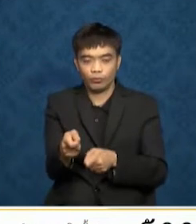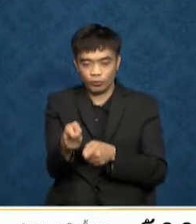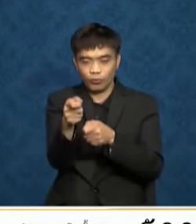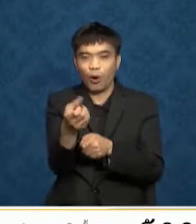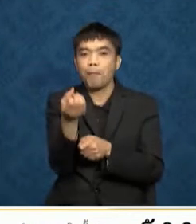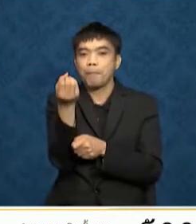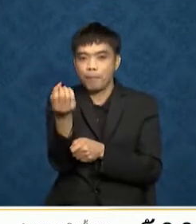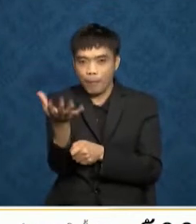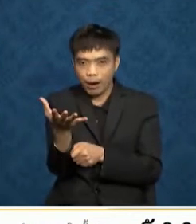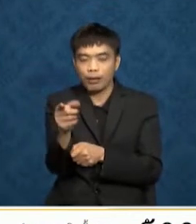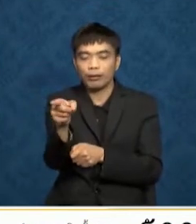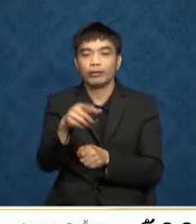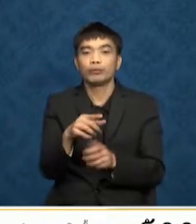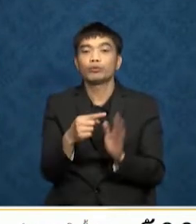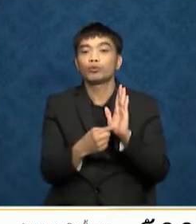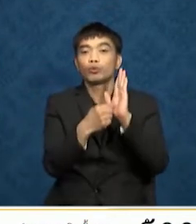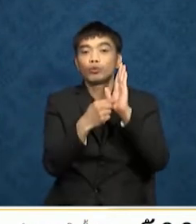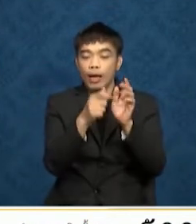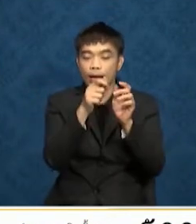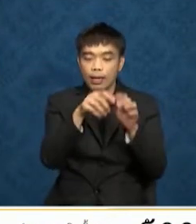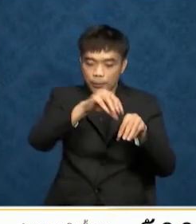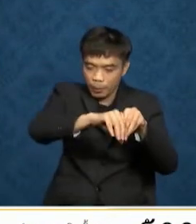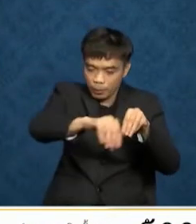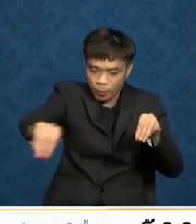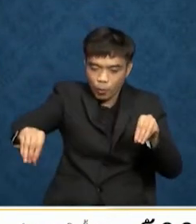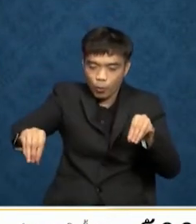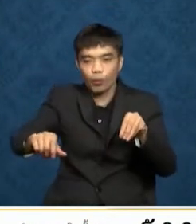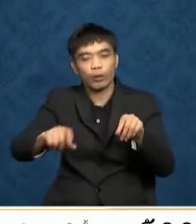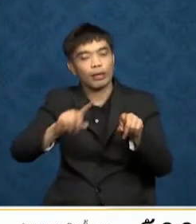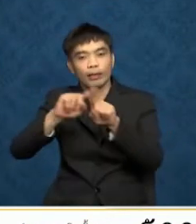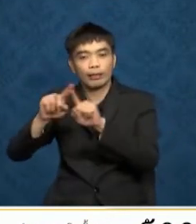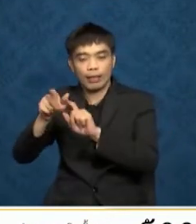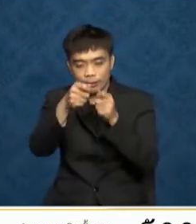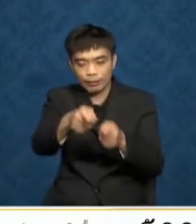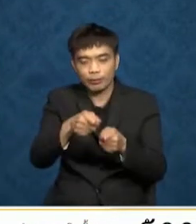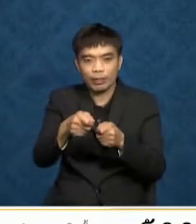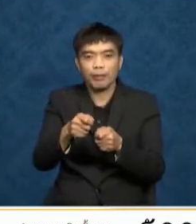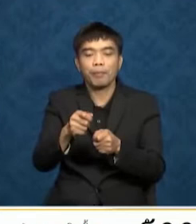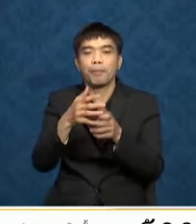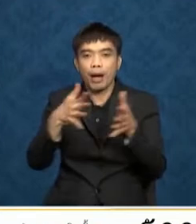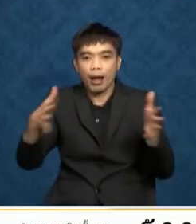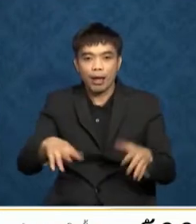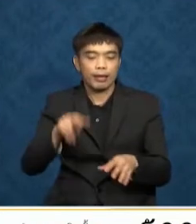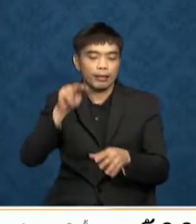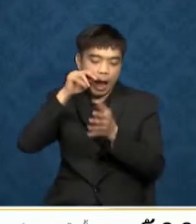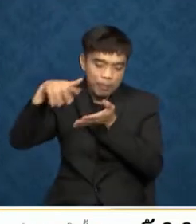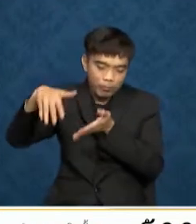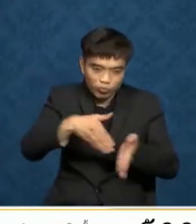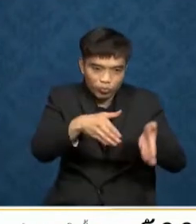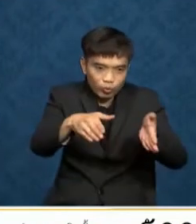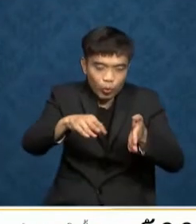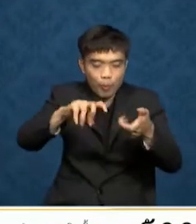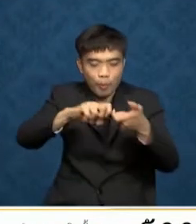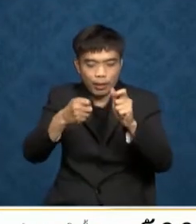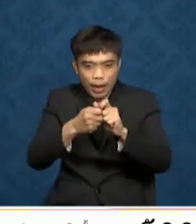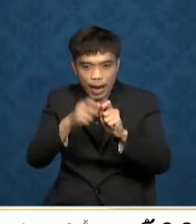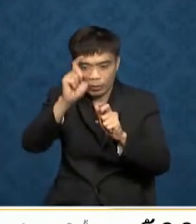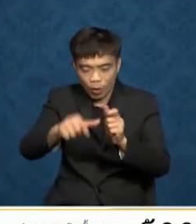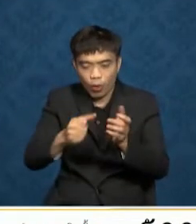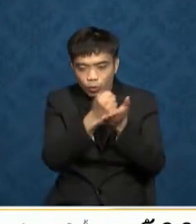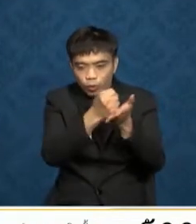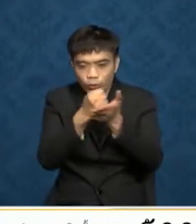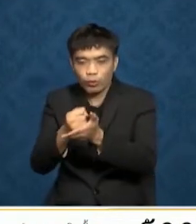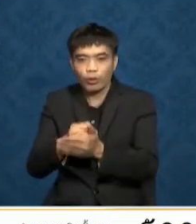สวนกันเยอะเรามีเรื่องระบบชลปทานที่ต้องแก้ไขเยอะเรามีสินค้าเกษตรที่เราต้องดูแลเยอะ